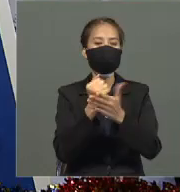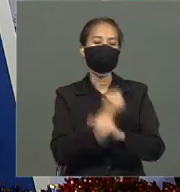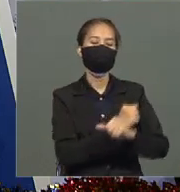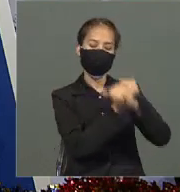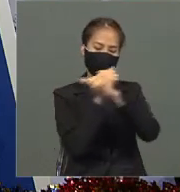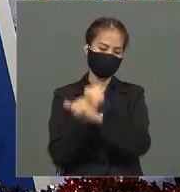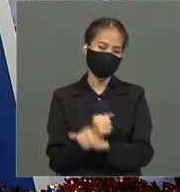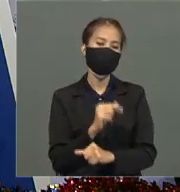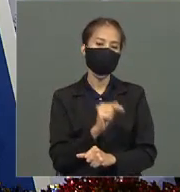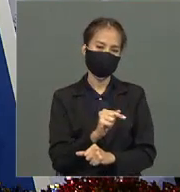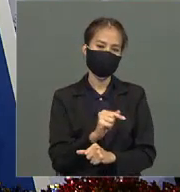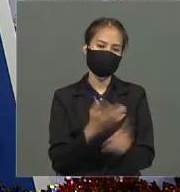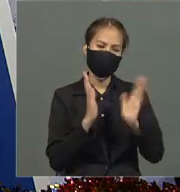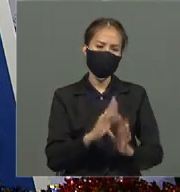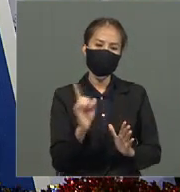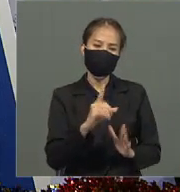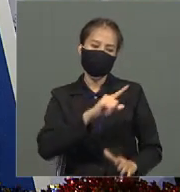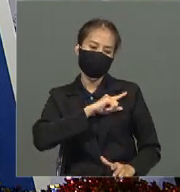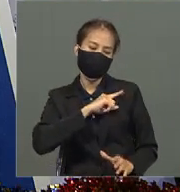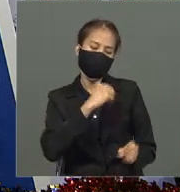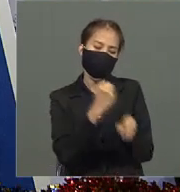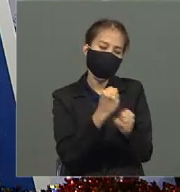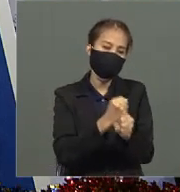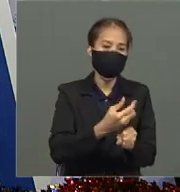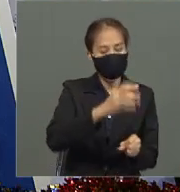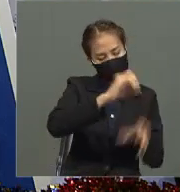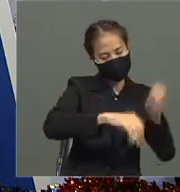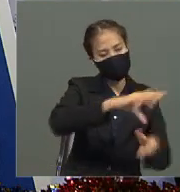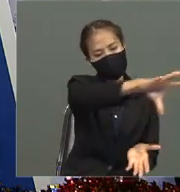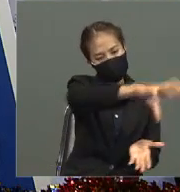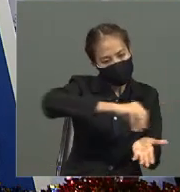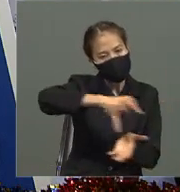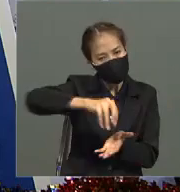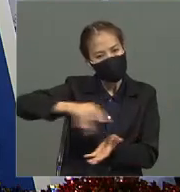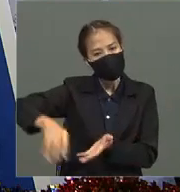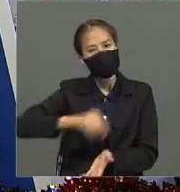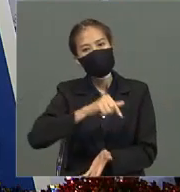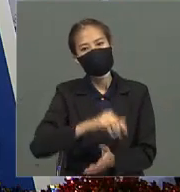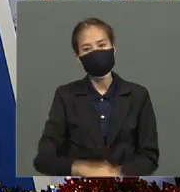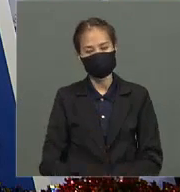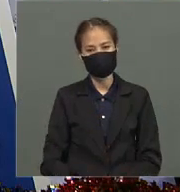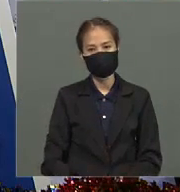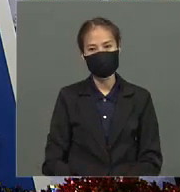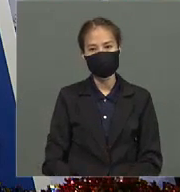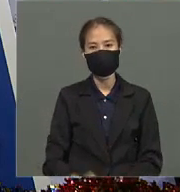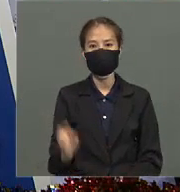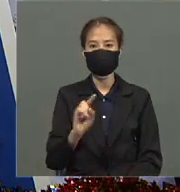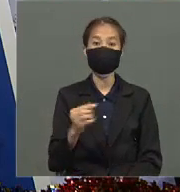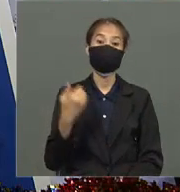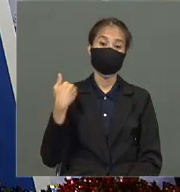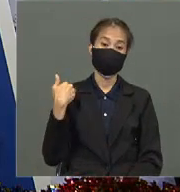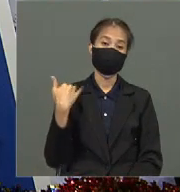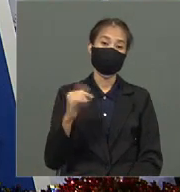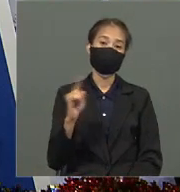ส่วนของทางเจ้าหน้าที่ด้วยของกทมหรือว่าเจ้าหน้าที่เข้ามาเก็บขยะด้วยนะในการได้ดูโอเคหน้าที่ตรวจที่ออฟฟิศและออฟฟิศเนี่ยแม่บ้าน